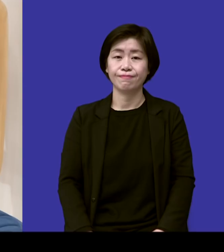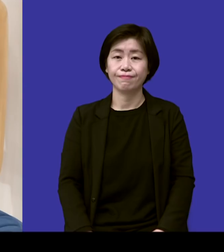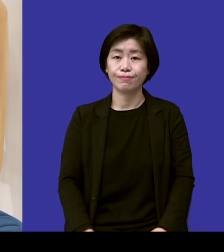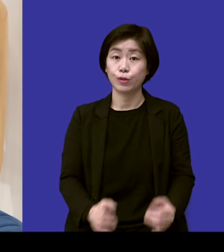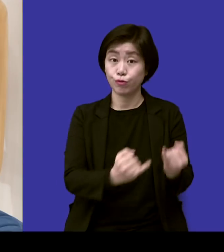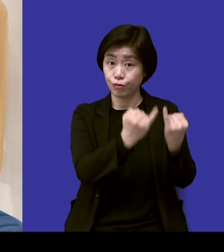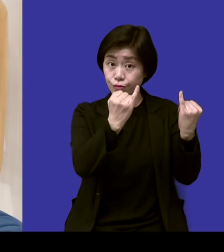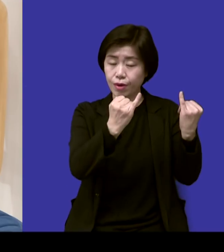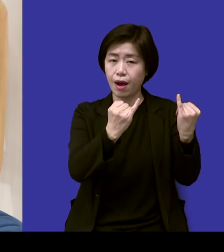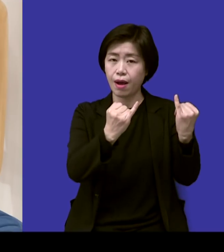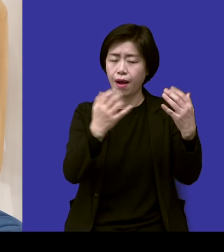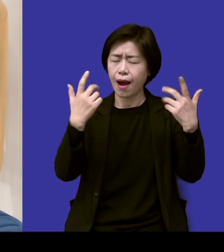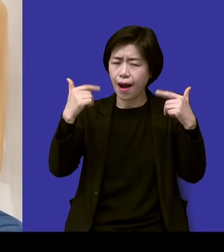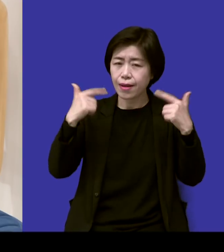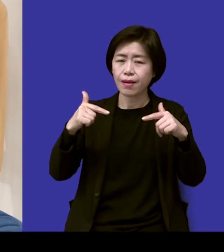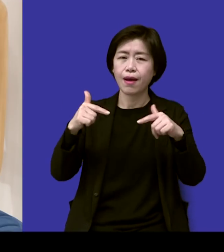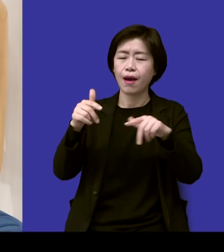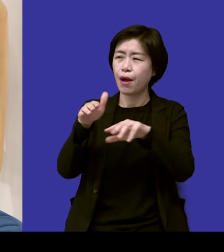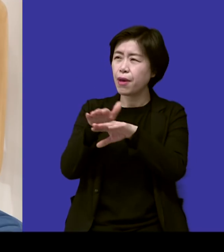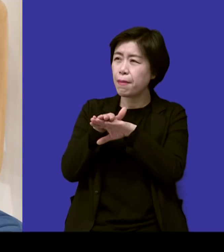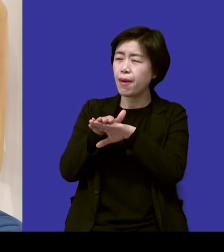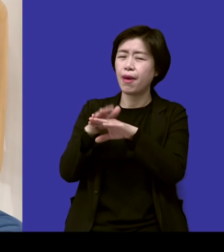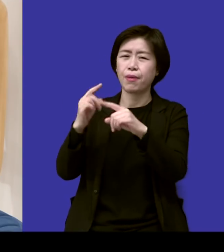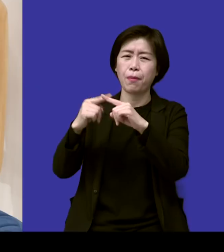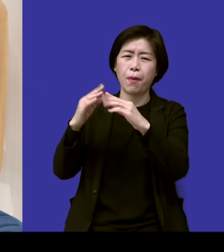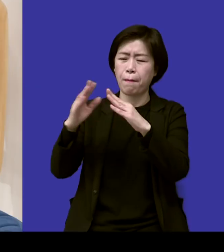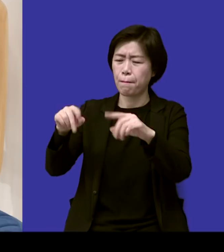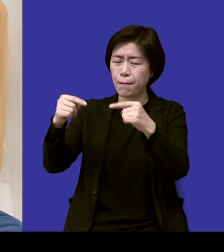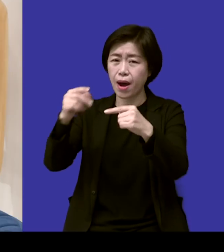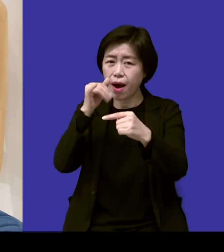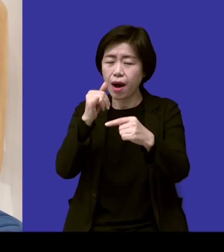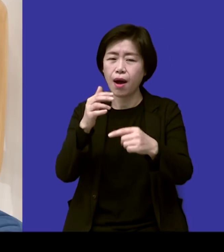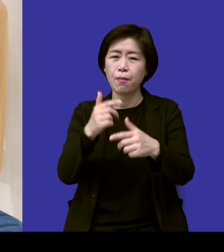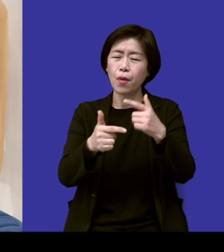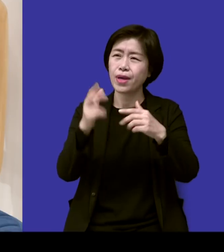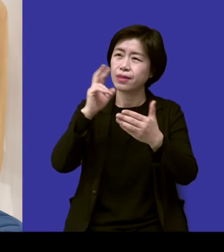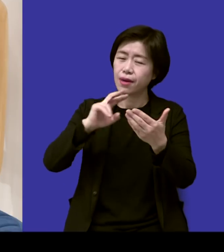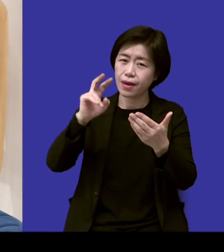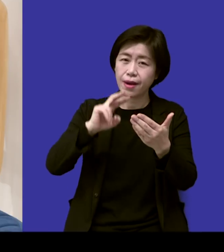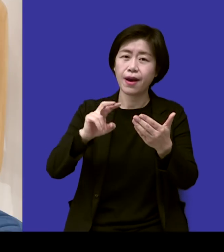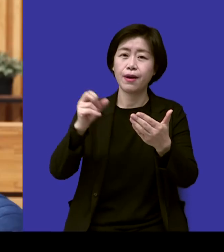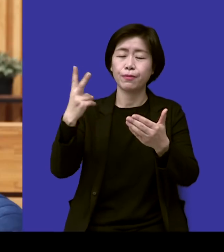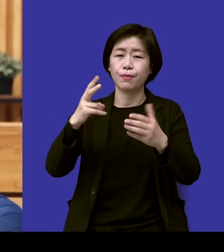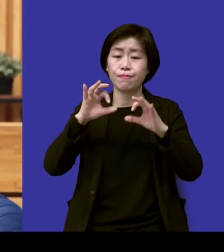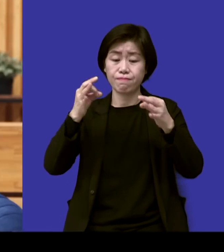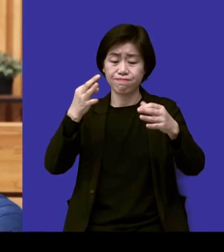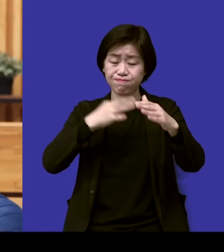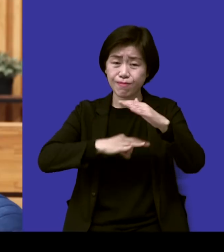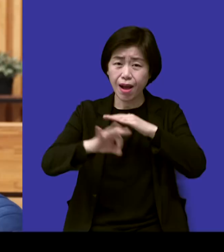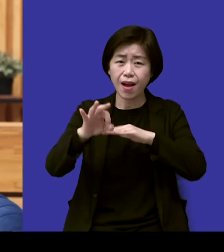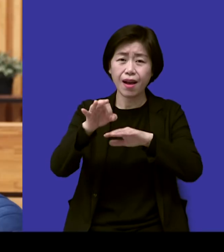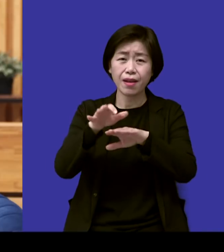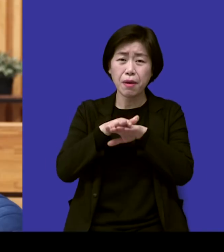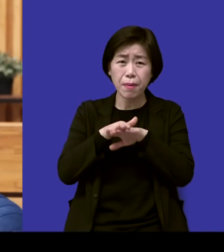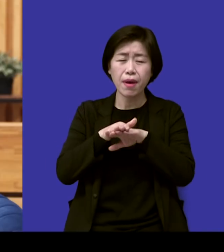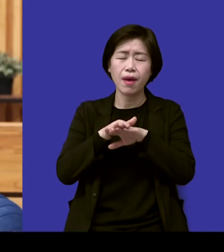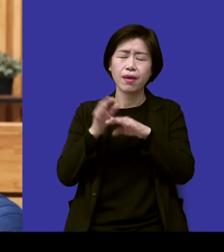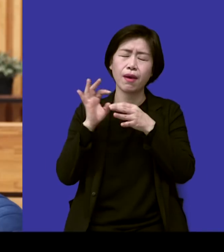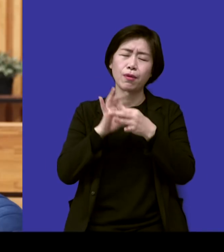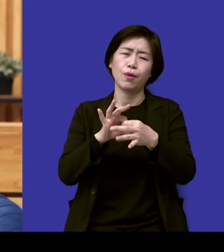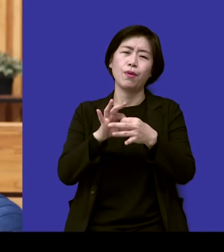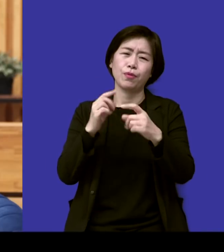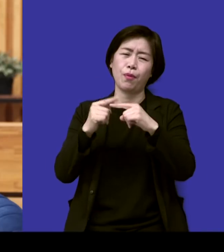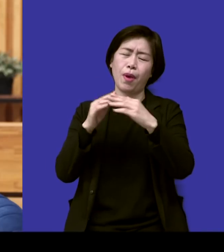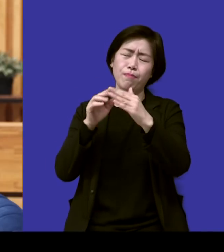진짜 금요철야 수요 예배 뭐 목요 찬양 기도에 매일 갔던 것 같아요. 그때 뭐 아버지를 위한 기도가 아무래도